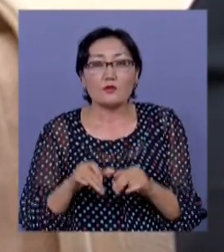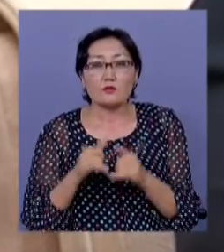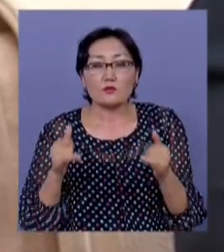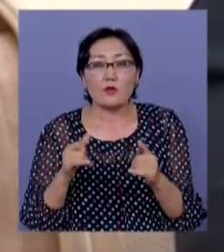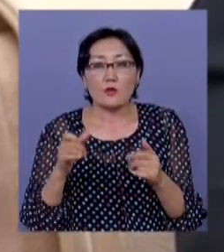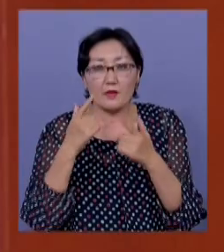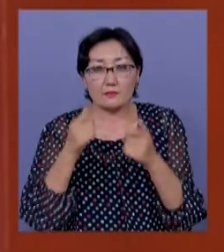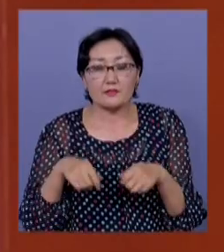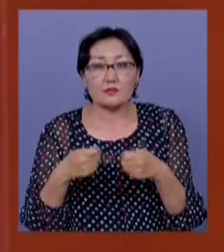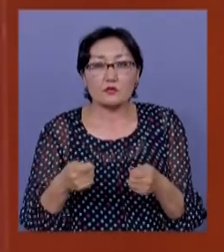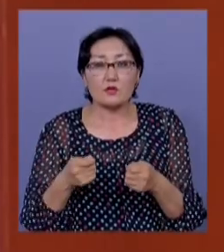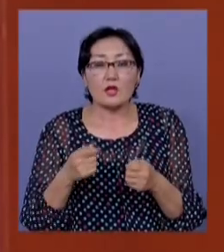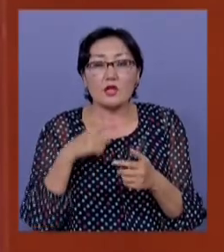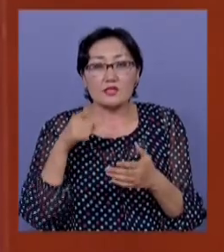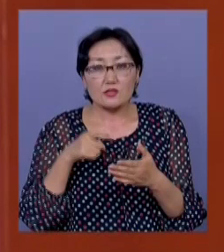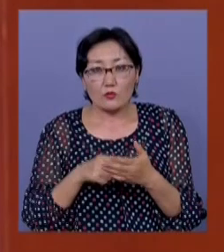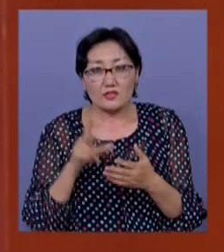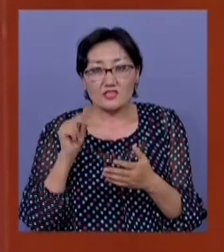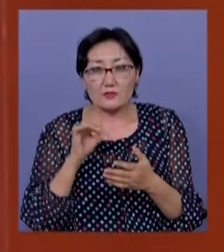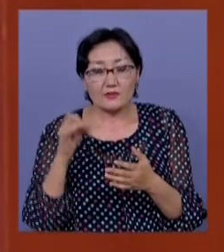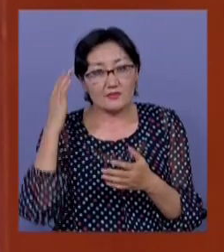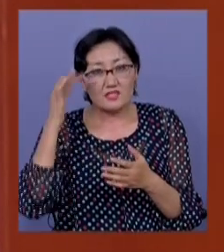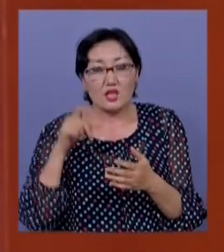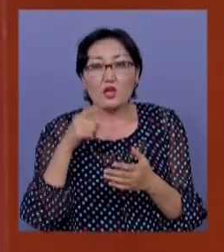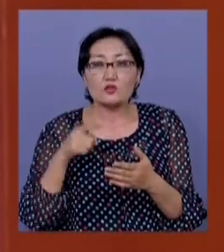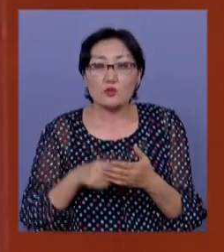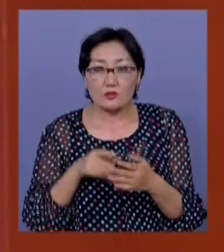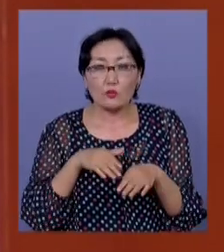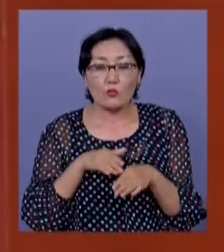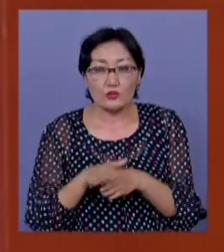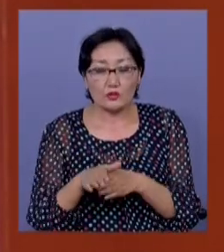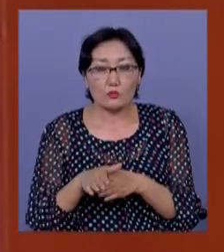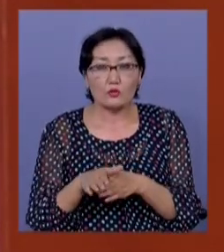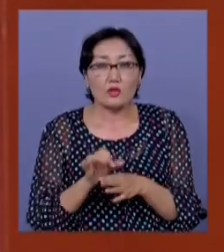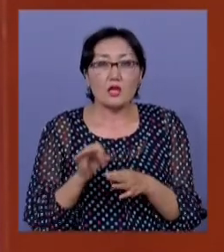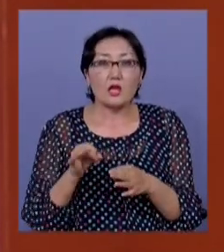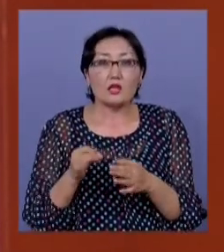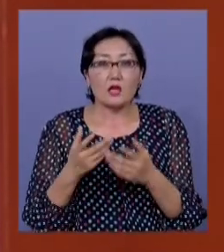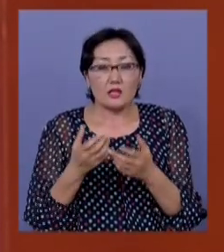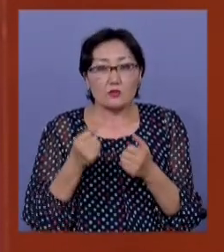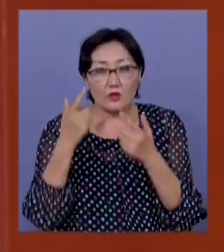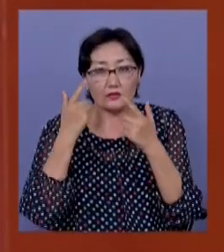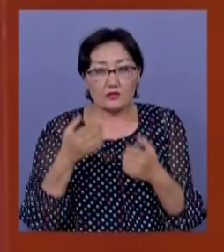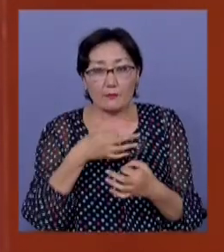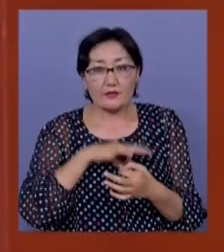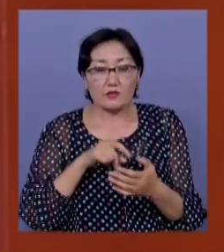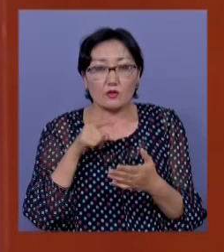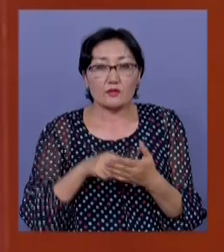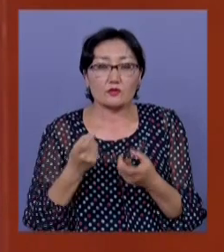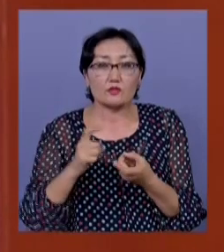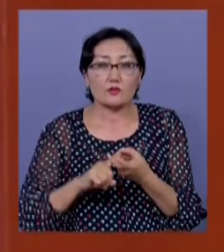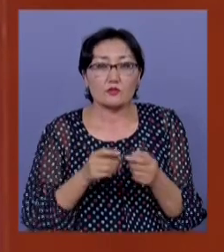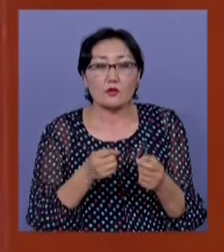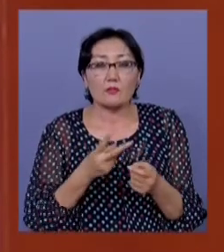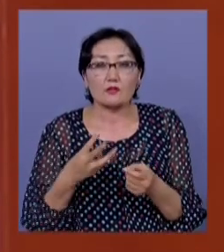беру, сауалдардың нысаны мен мазмұны, сауалды орындау, алынған ақпаратты пайдалану мәселелеріне қатысты